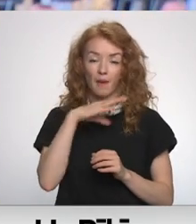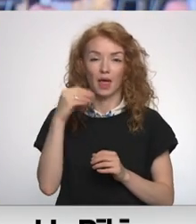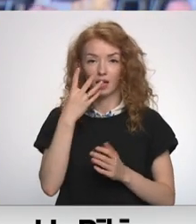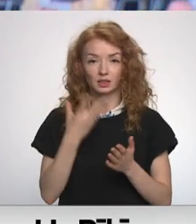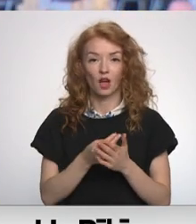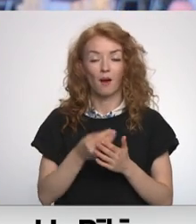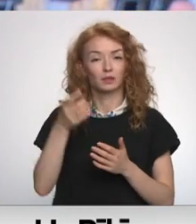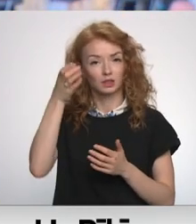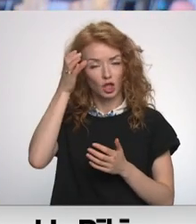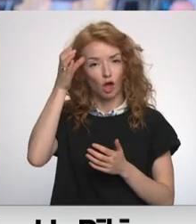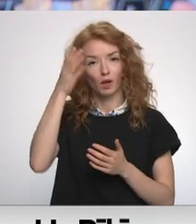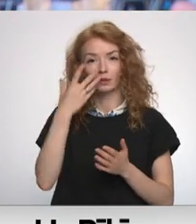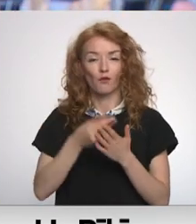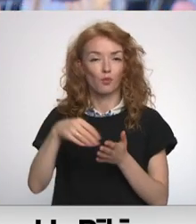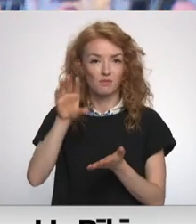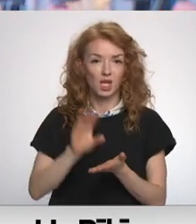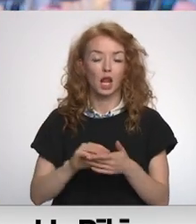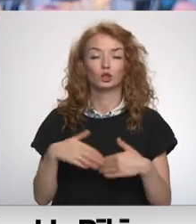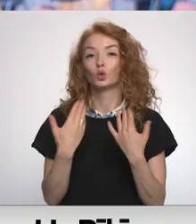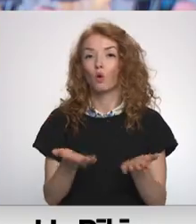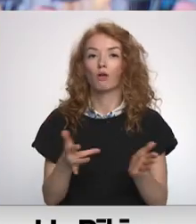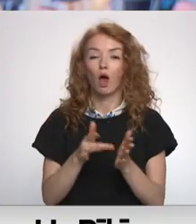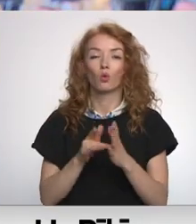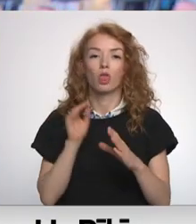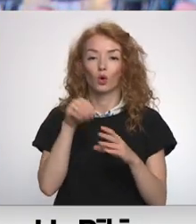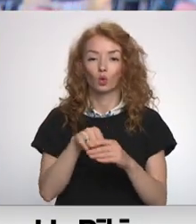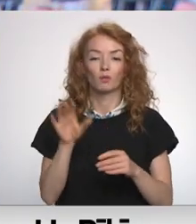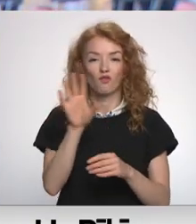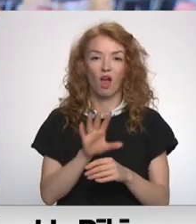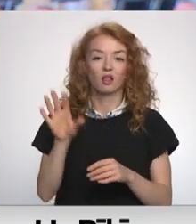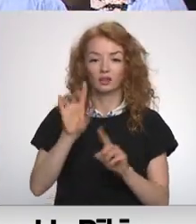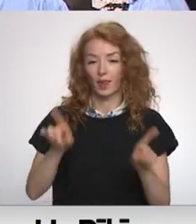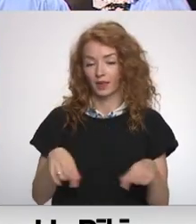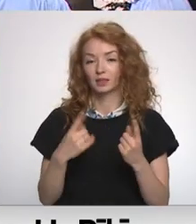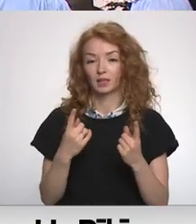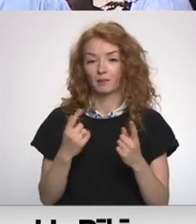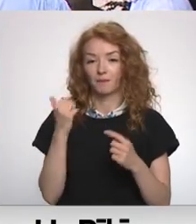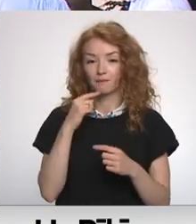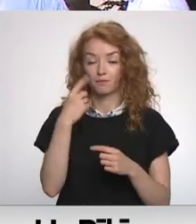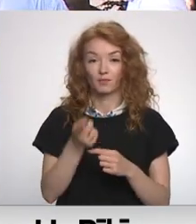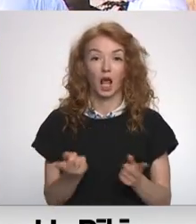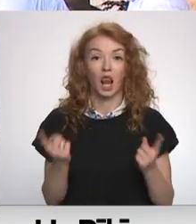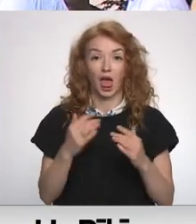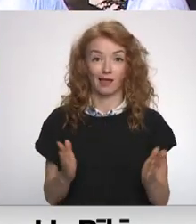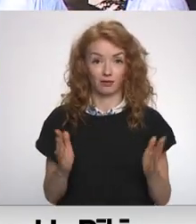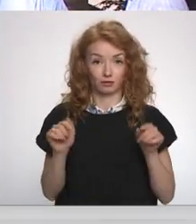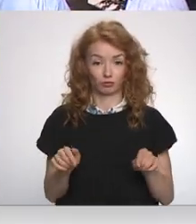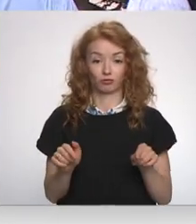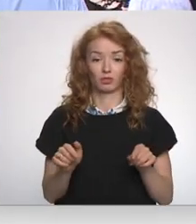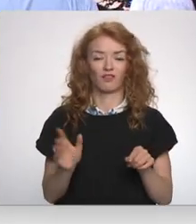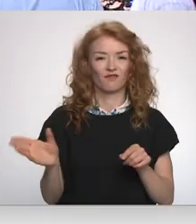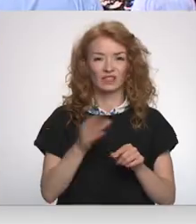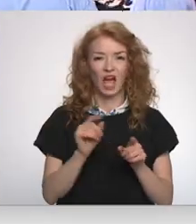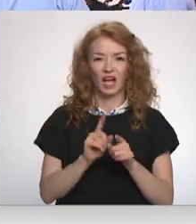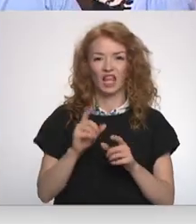savām zināšanām, savu pieredzi, dot kaut kādu ieguldījumu valsts attīstībā. Laiks, kāds, kurā mēs esam, visa šī